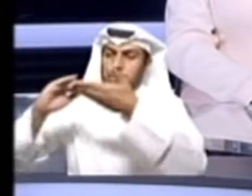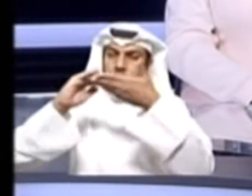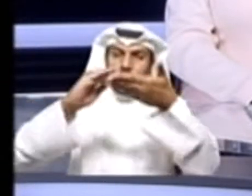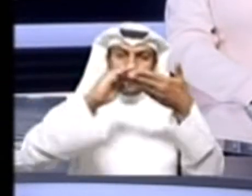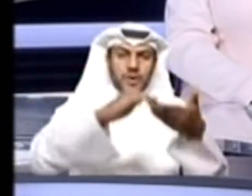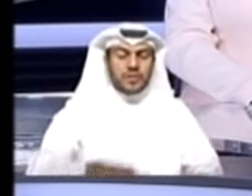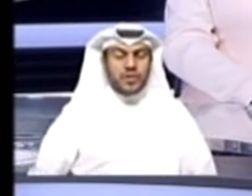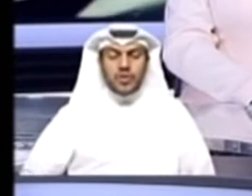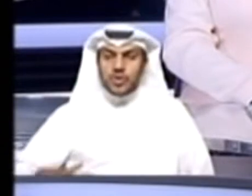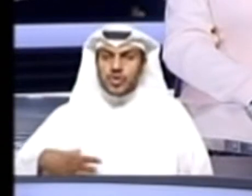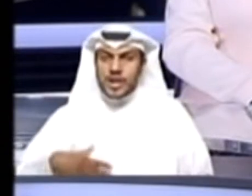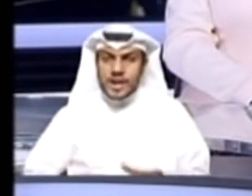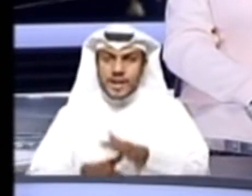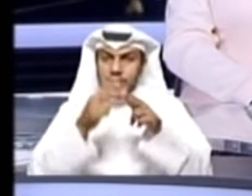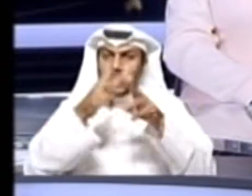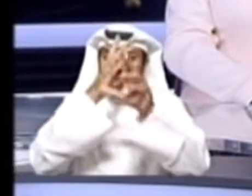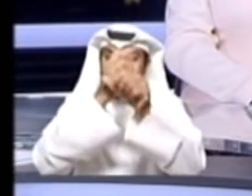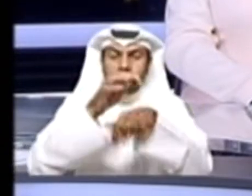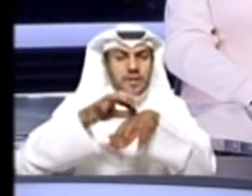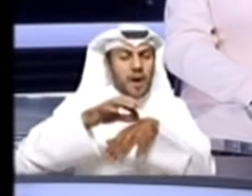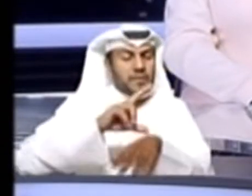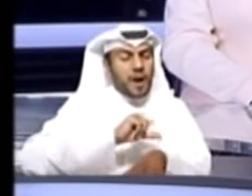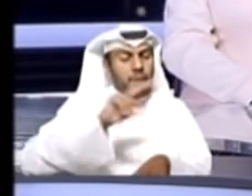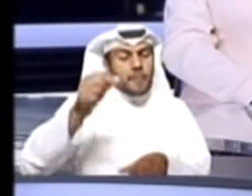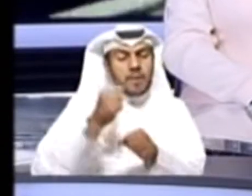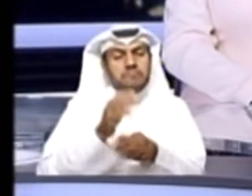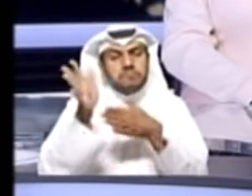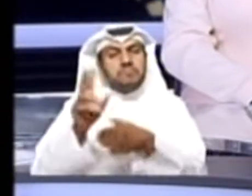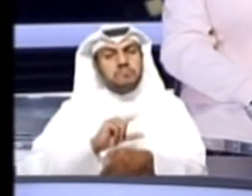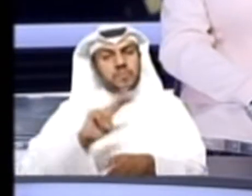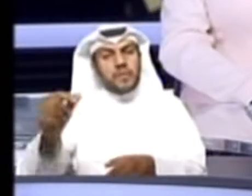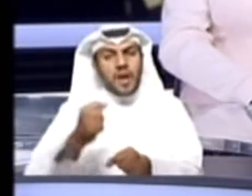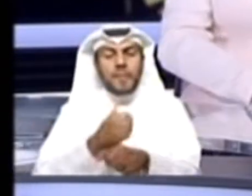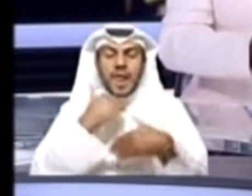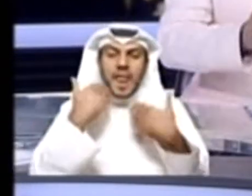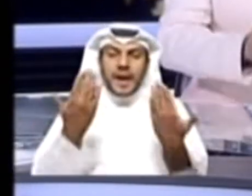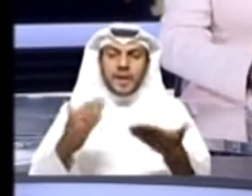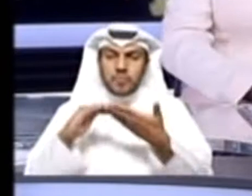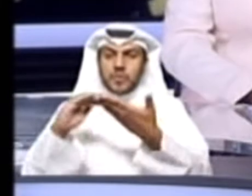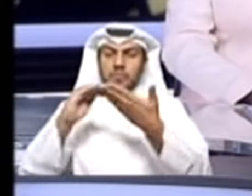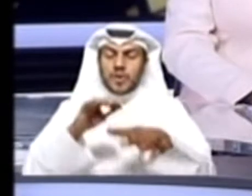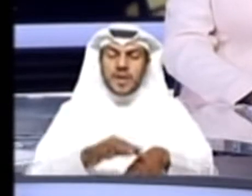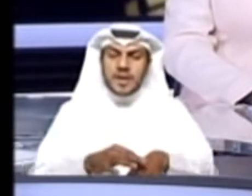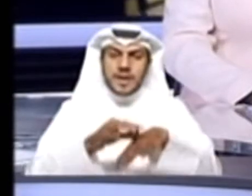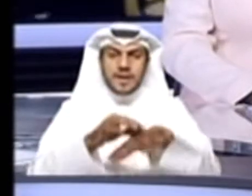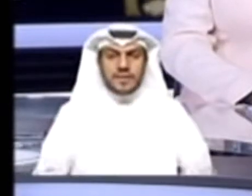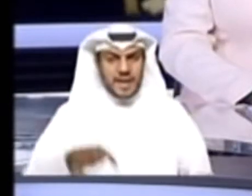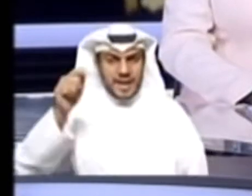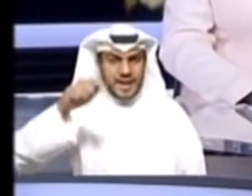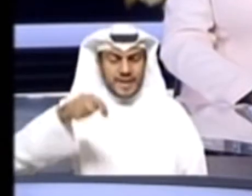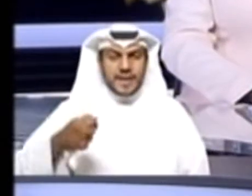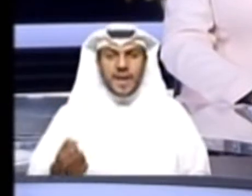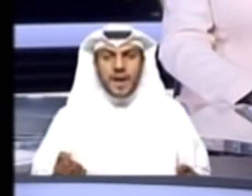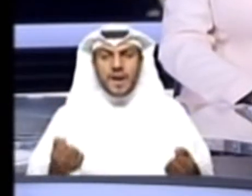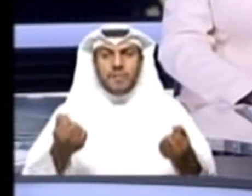حضرة صاحب السمو أمير البلاد حفظه الله ورعاه قائد العمل الإنساني. نعم، عطاؤها هذه المرة كان في